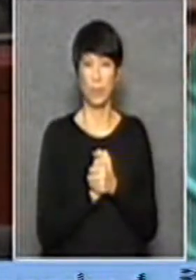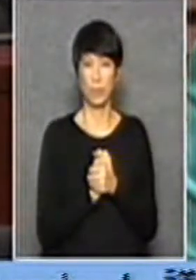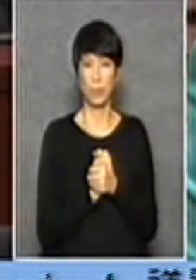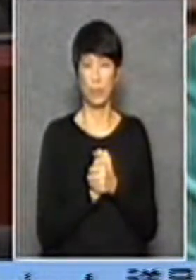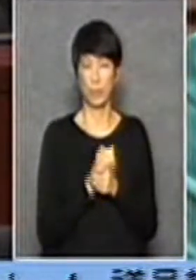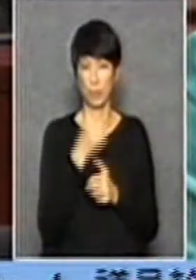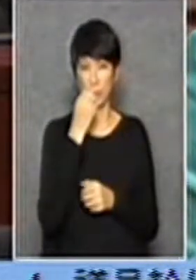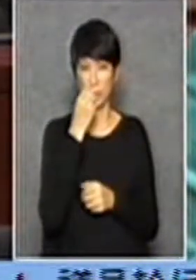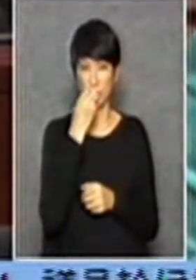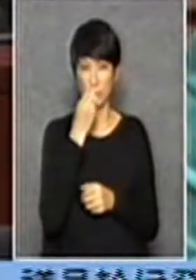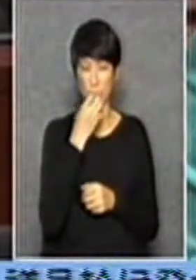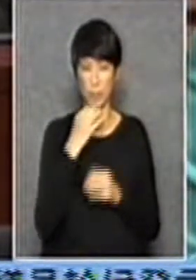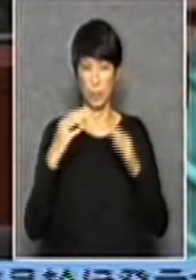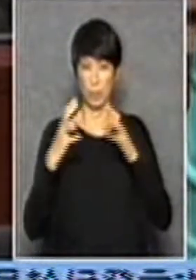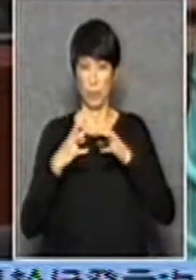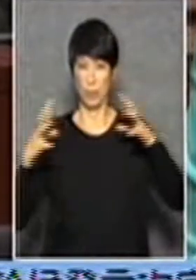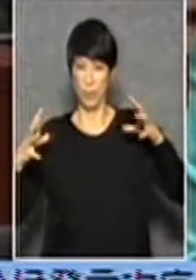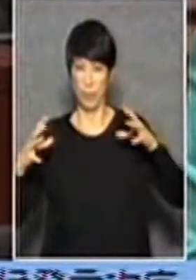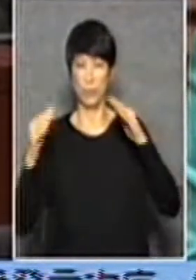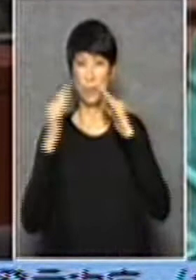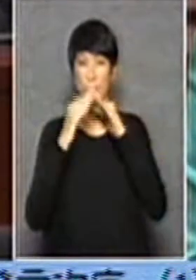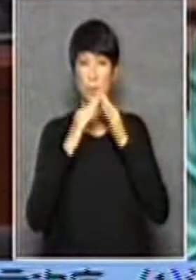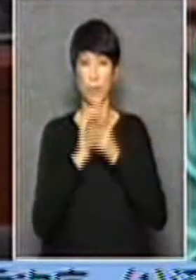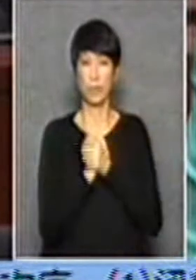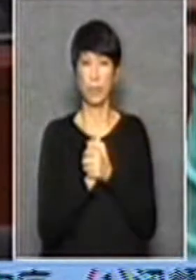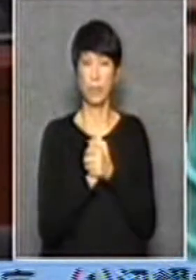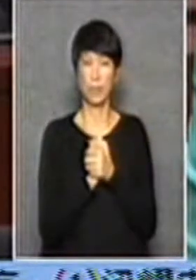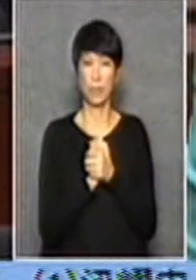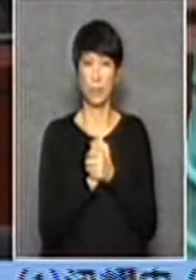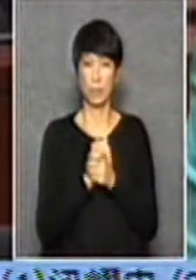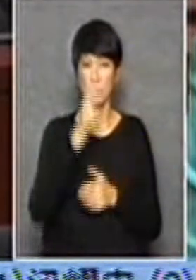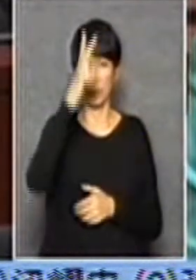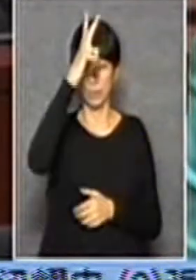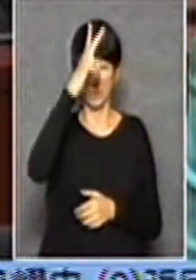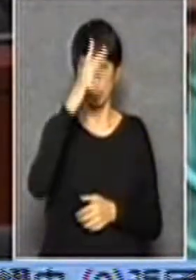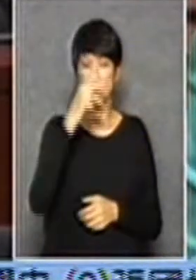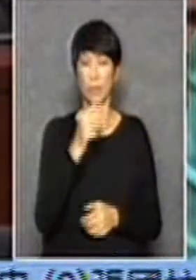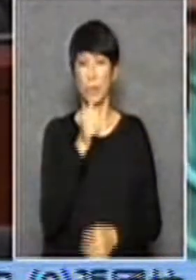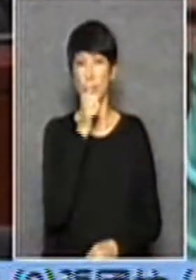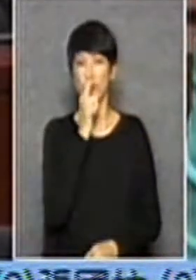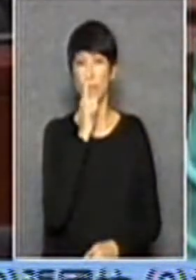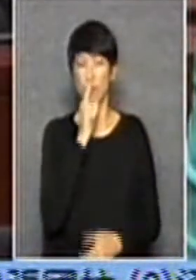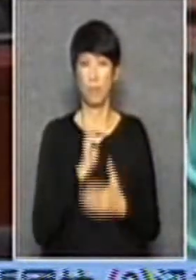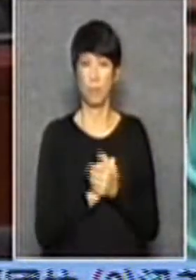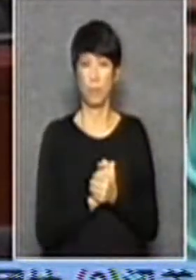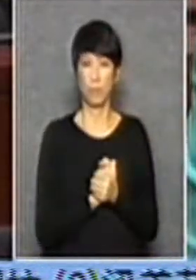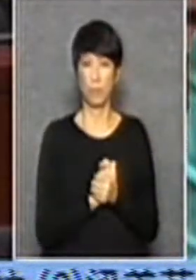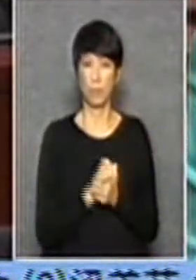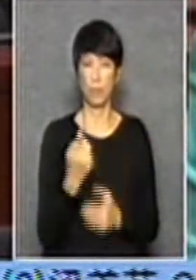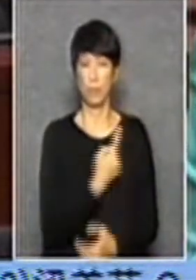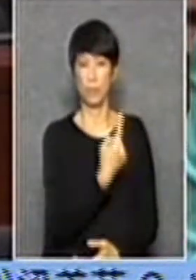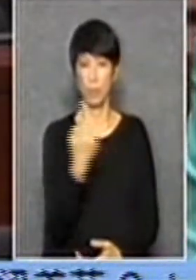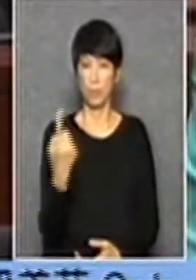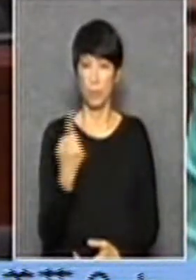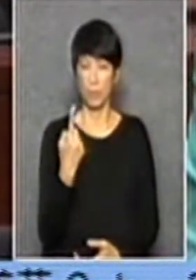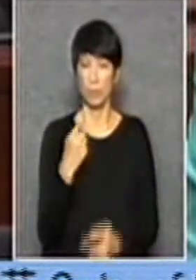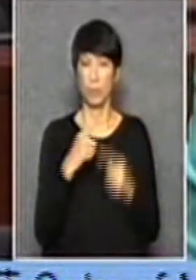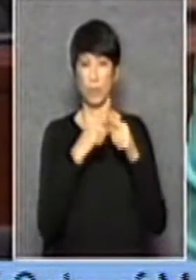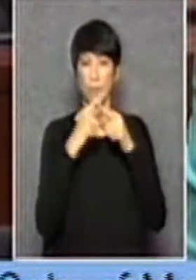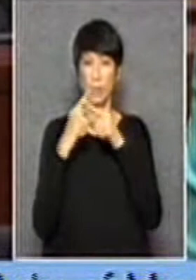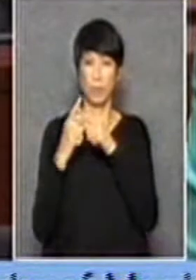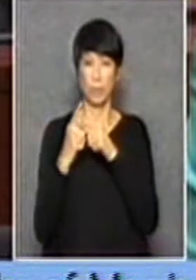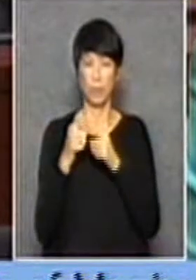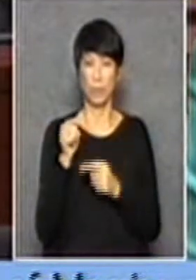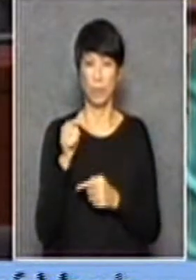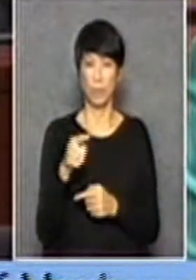香港作為一個大家庭，政府就是這個大家庭的父母，每一位市民呢就是這個大家